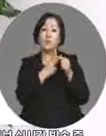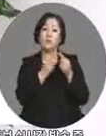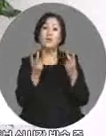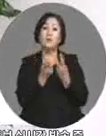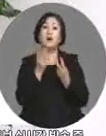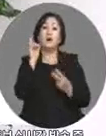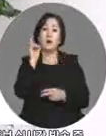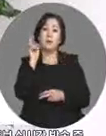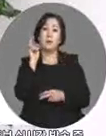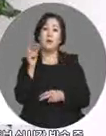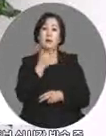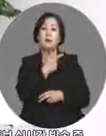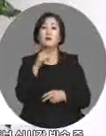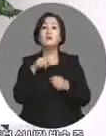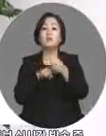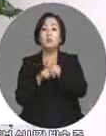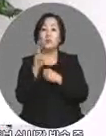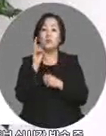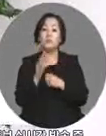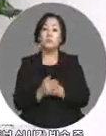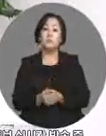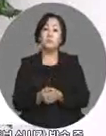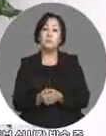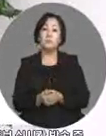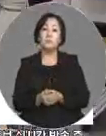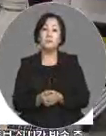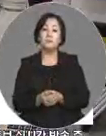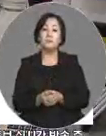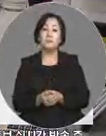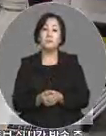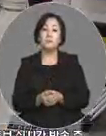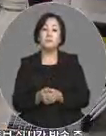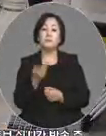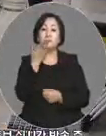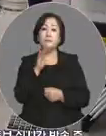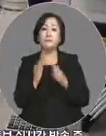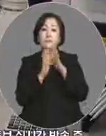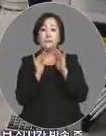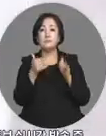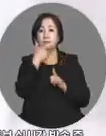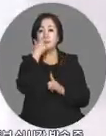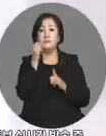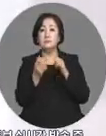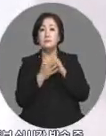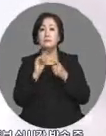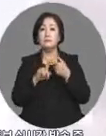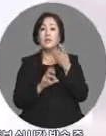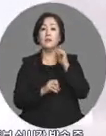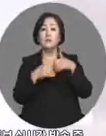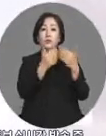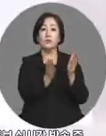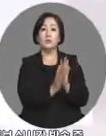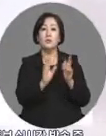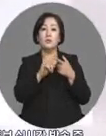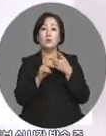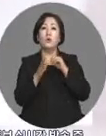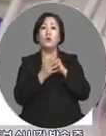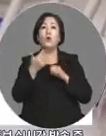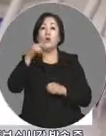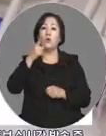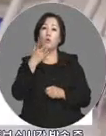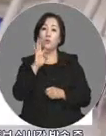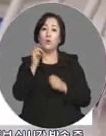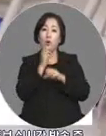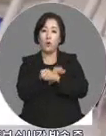정도가 아마 가장 큰 원인이라고 지금 저희들은 보고 있고. 그나마 인구가 적은 기초시는 공보 2로 대신할 수 있지만